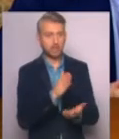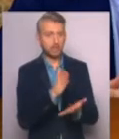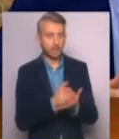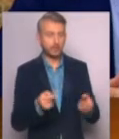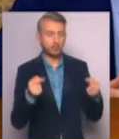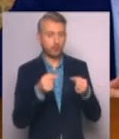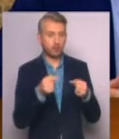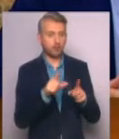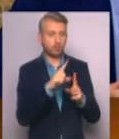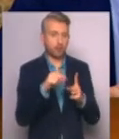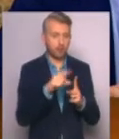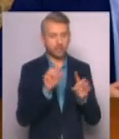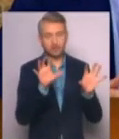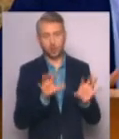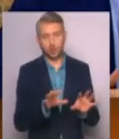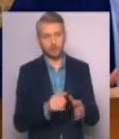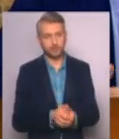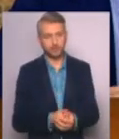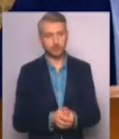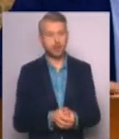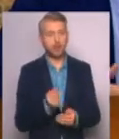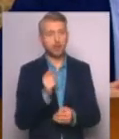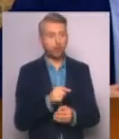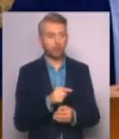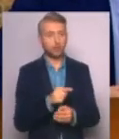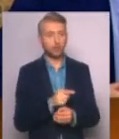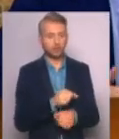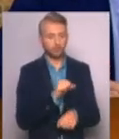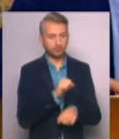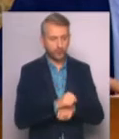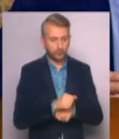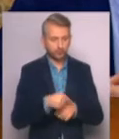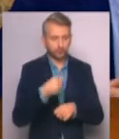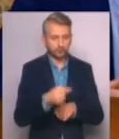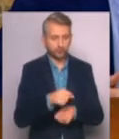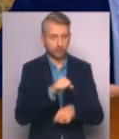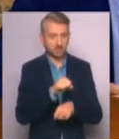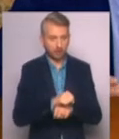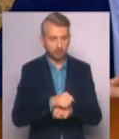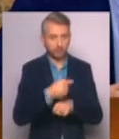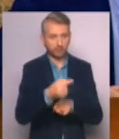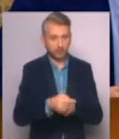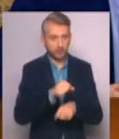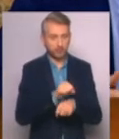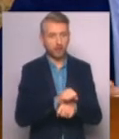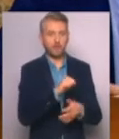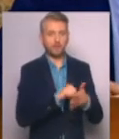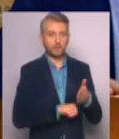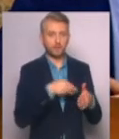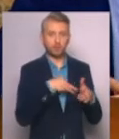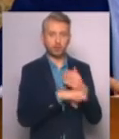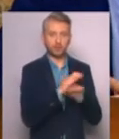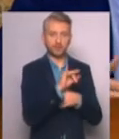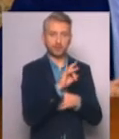так, правила і закони. Тому станція за станцією, так як ми говорили, від метро Сирець,